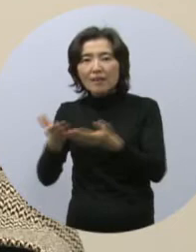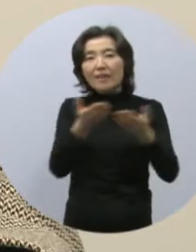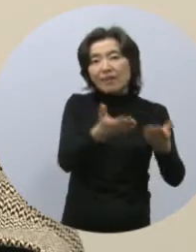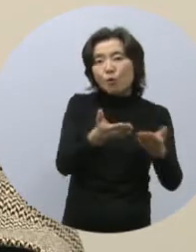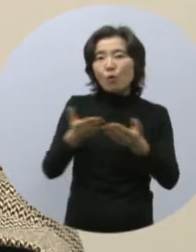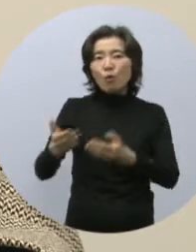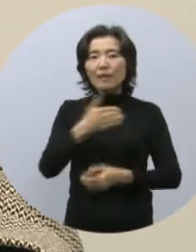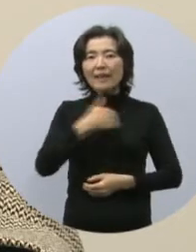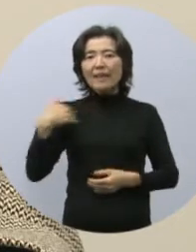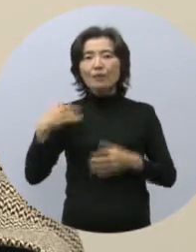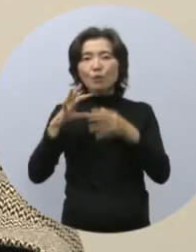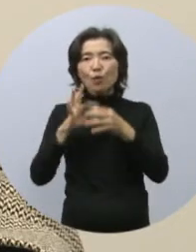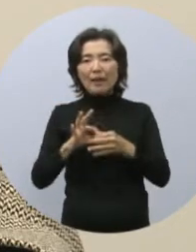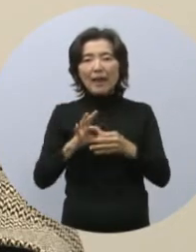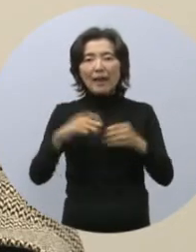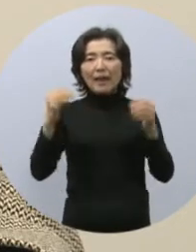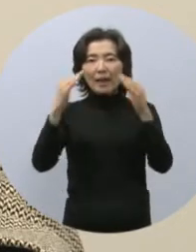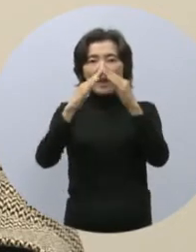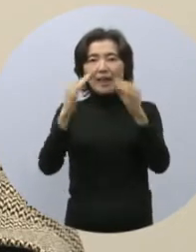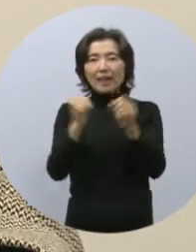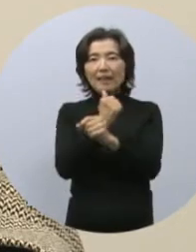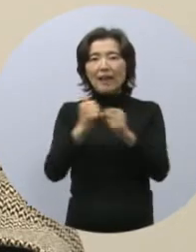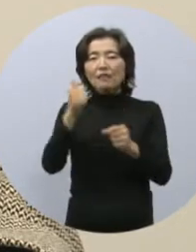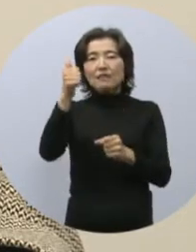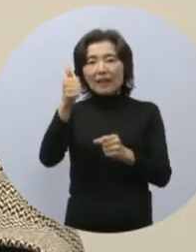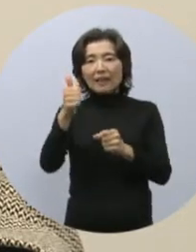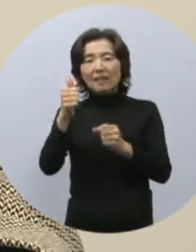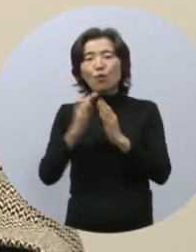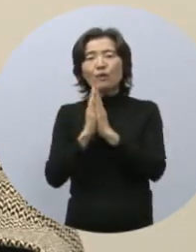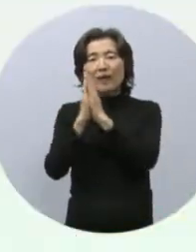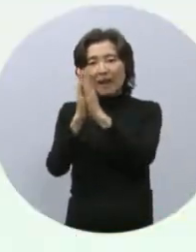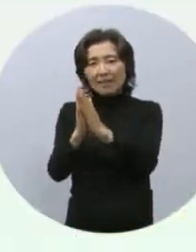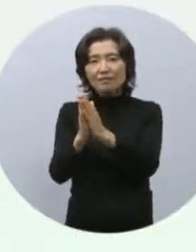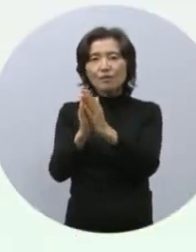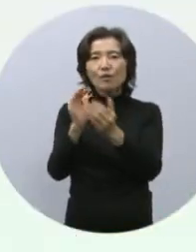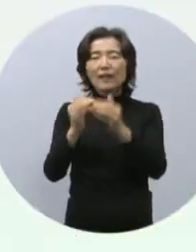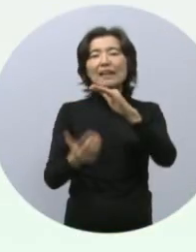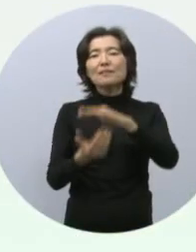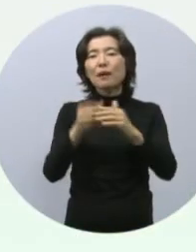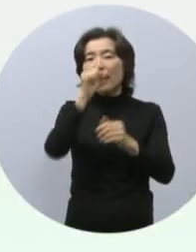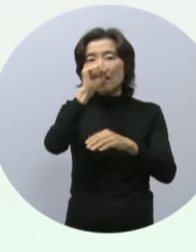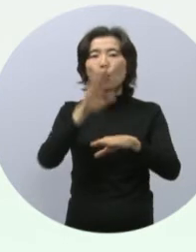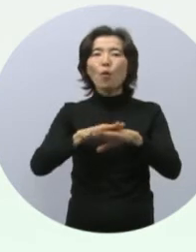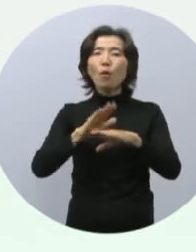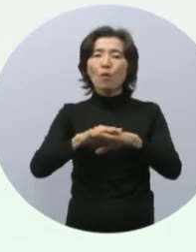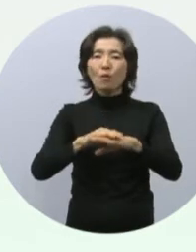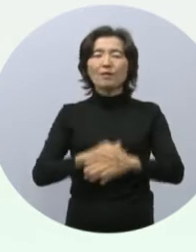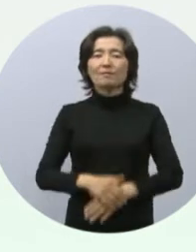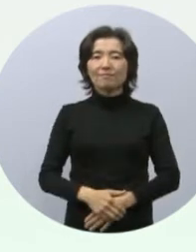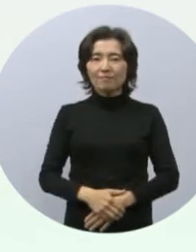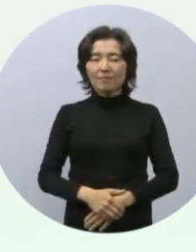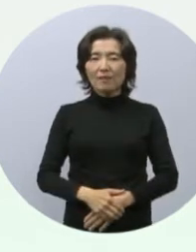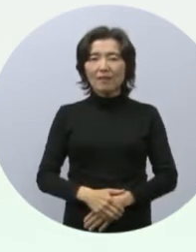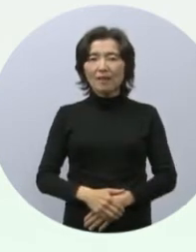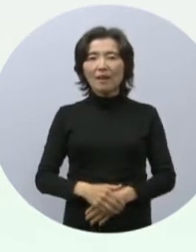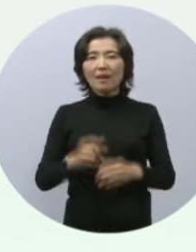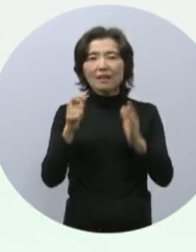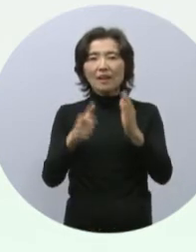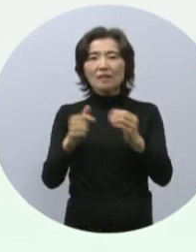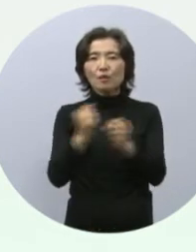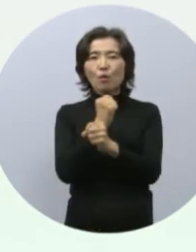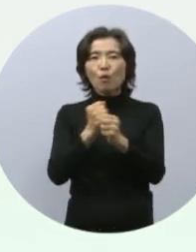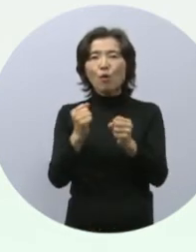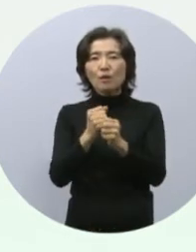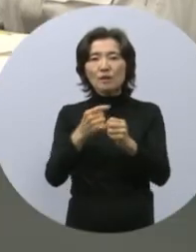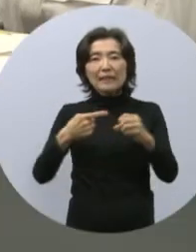ますので、やはり大工さんにお願いするのが一番だと思いました。 耐震補強工事以外のリフォームなどは行いました